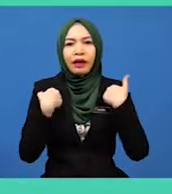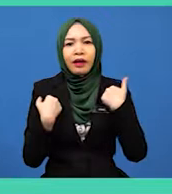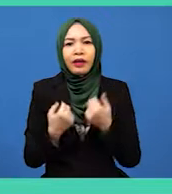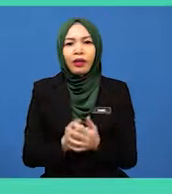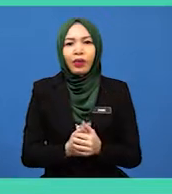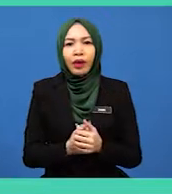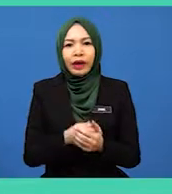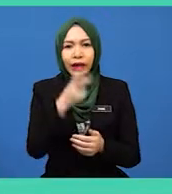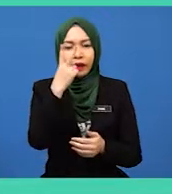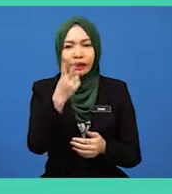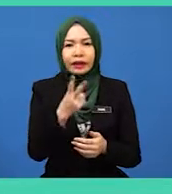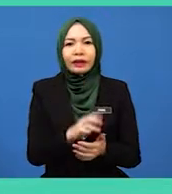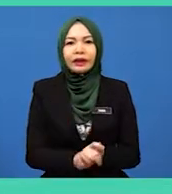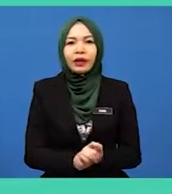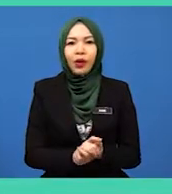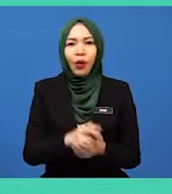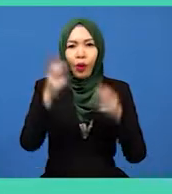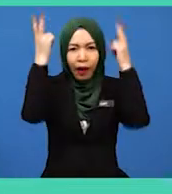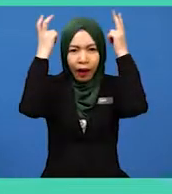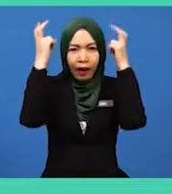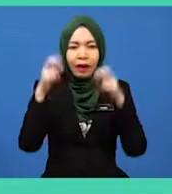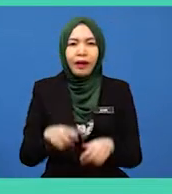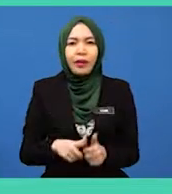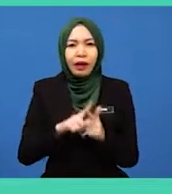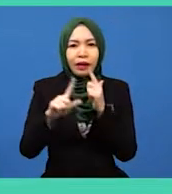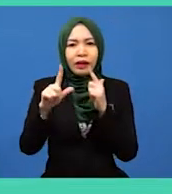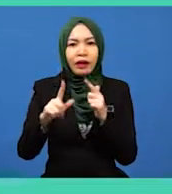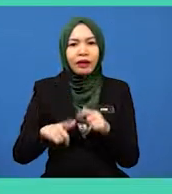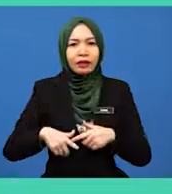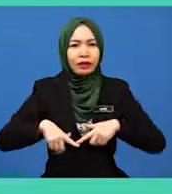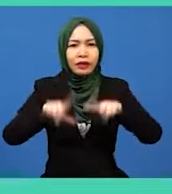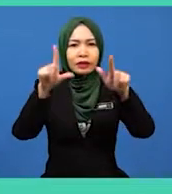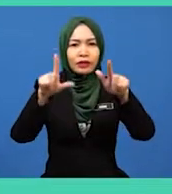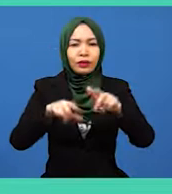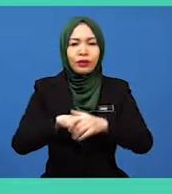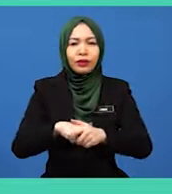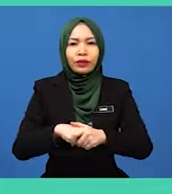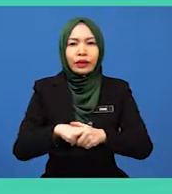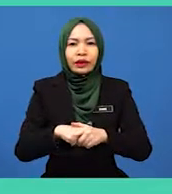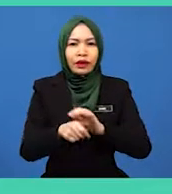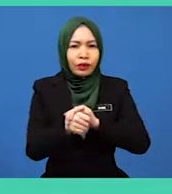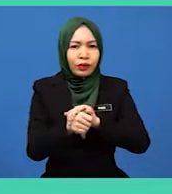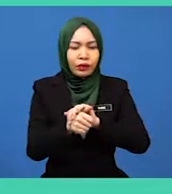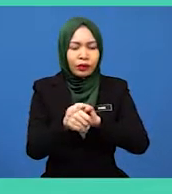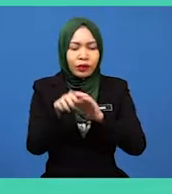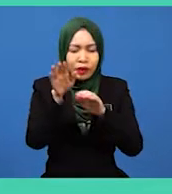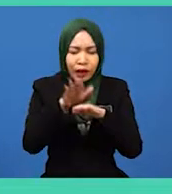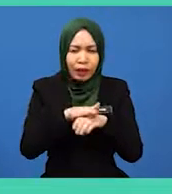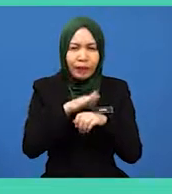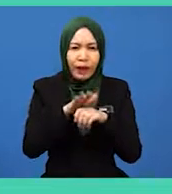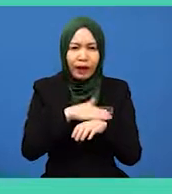Arnab berlari dengan pantas meninggalkan kura-kura yang merangkak perlahan-lahan.